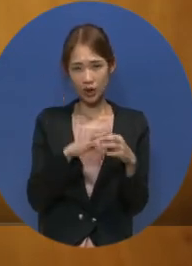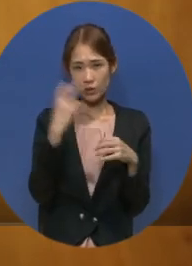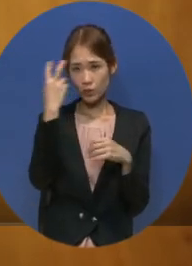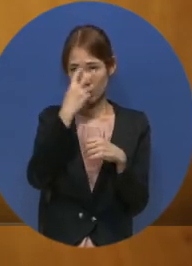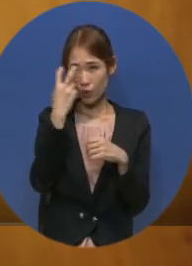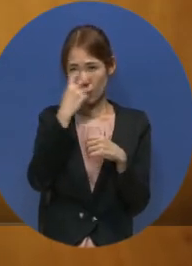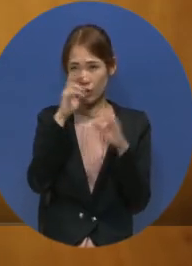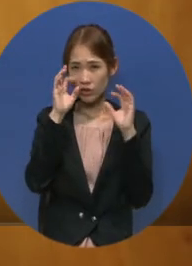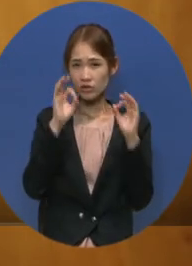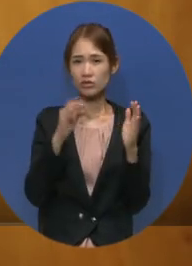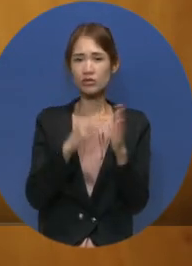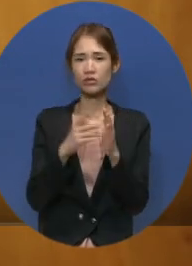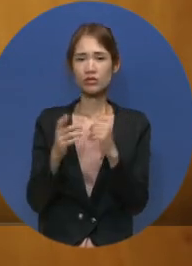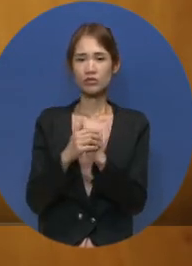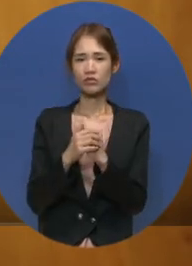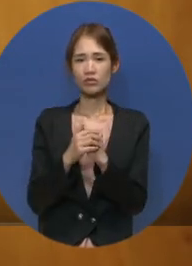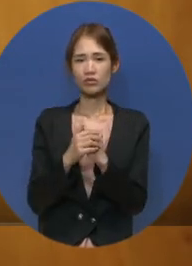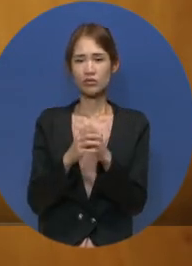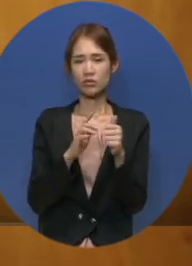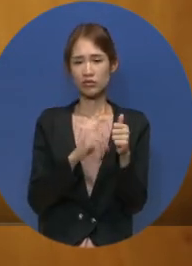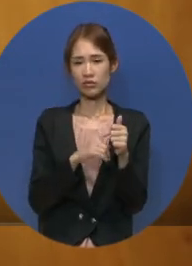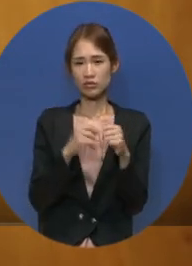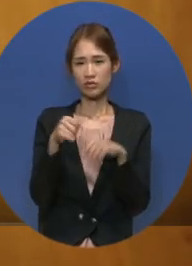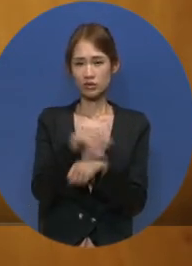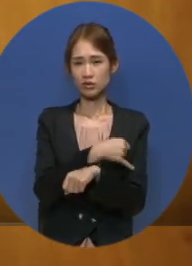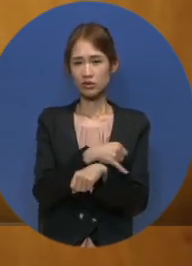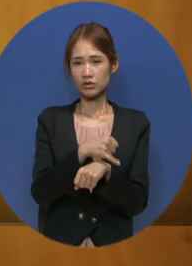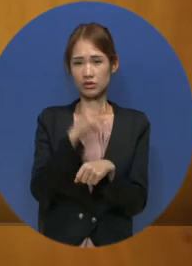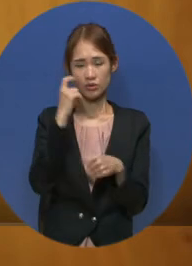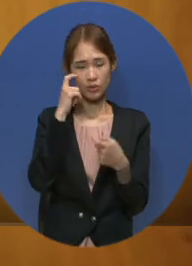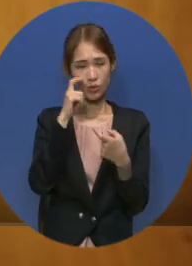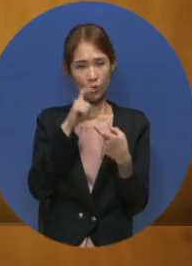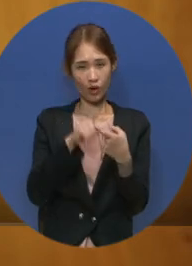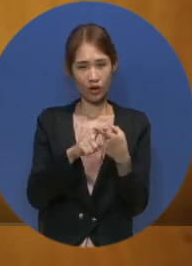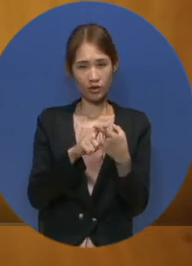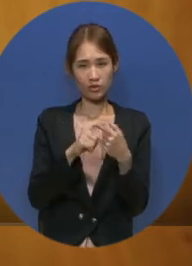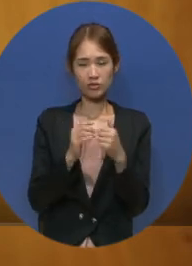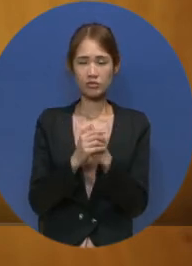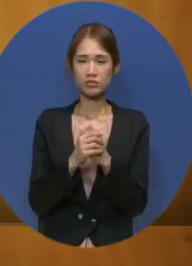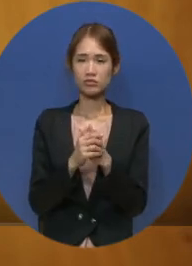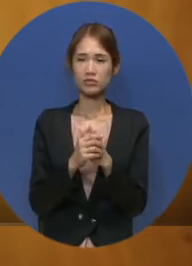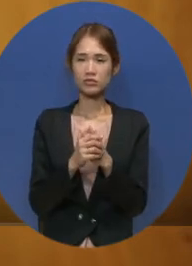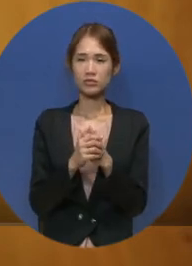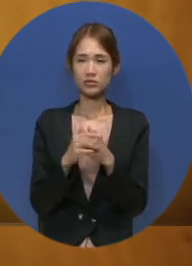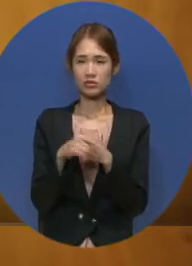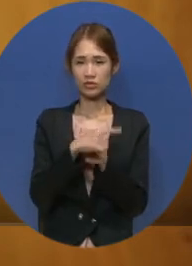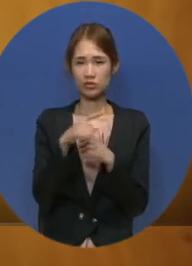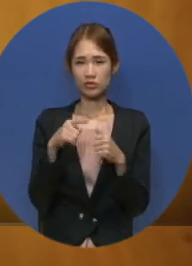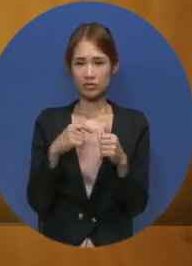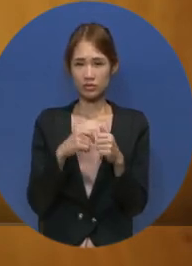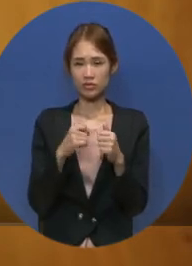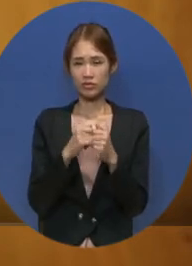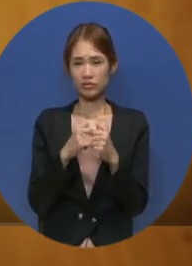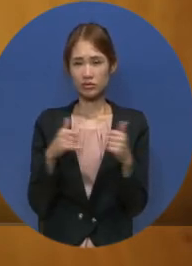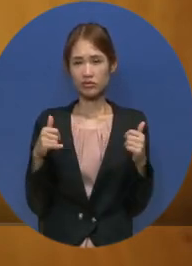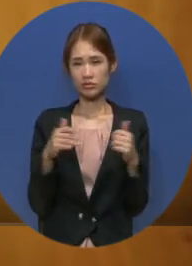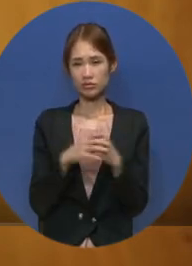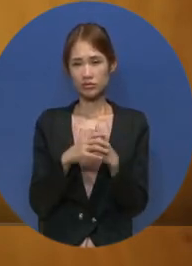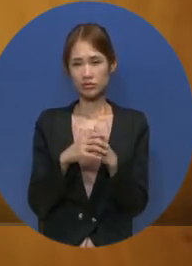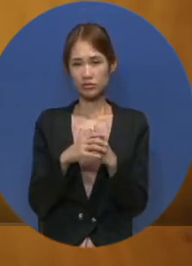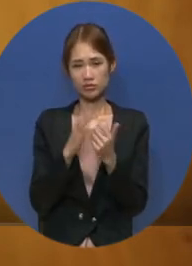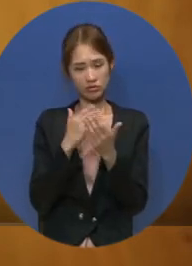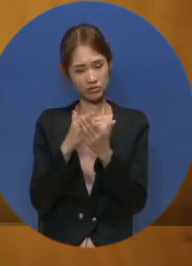이렇게 지켜봤었어요. 그러면서 그분들의 이제 그런 이분들과 디자이너 그 관점에서 바라봤을 때 이분들의